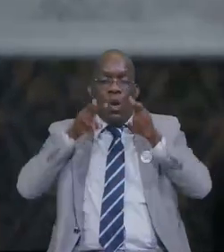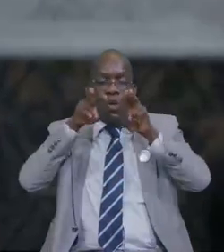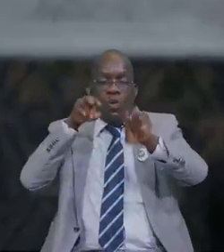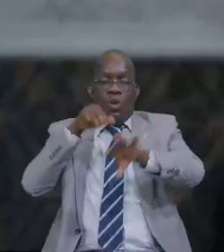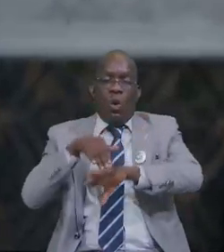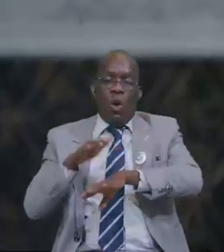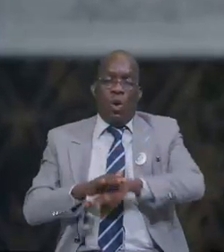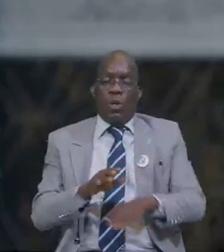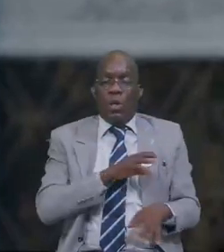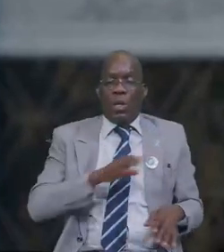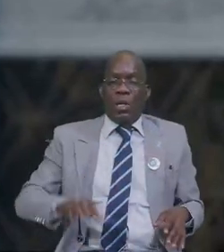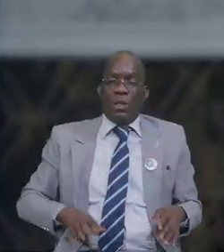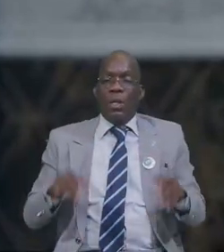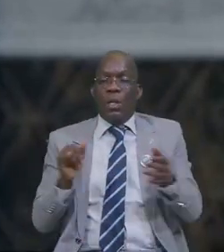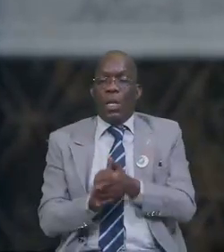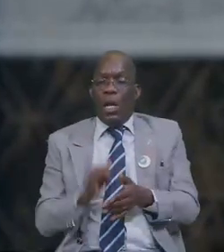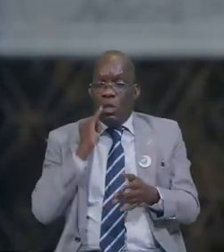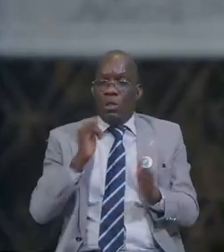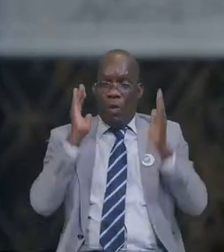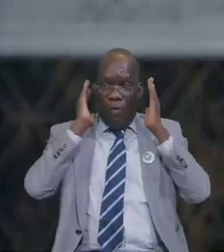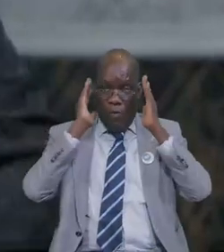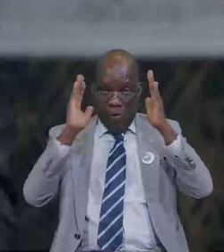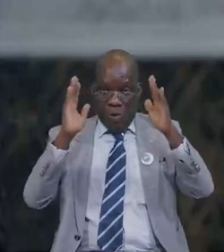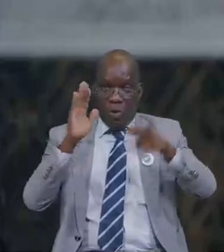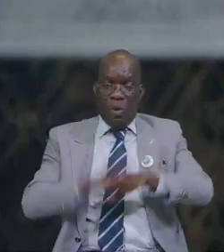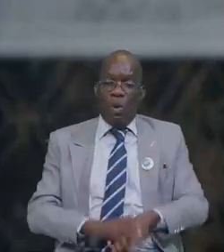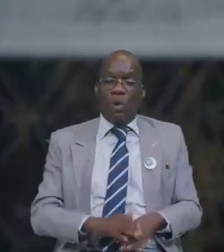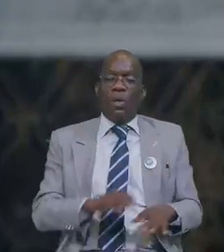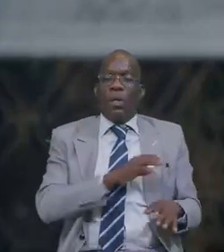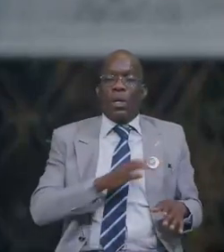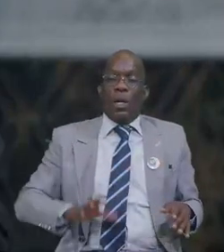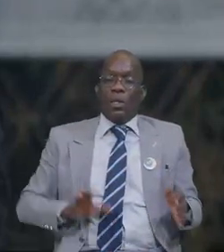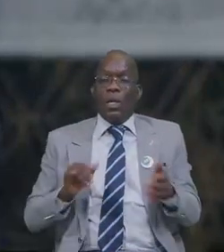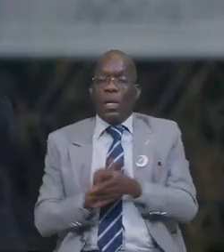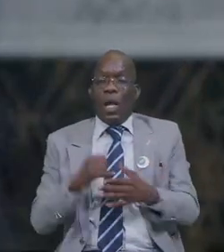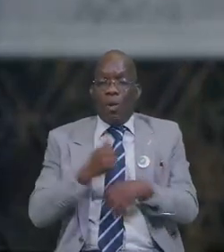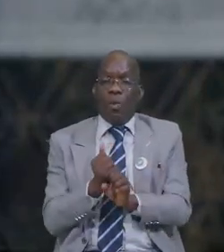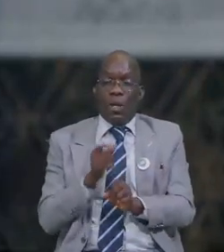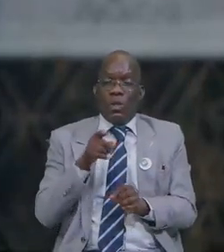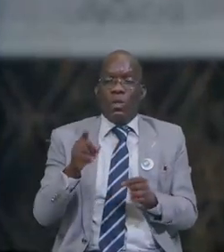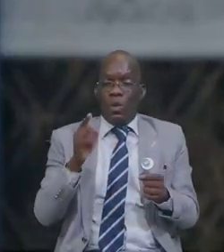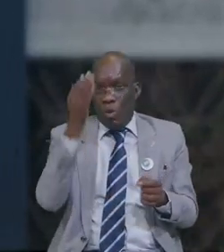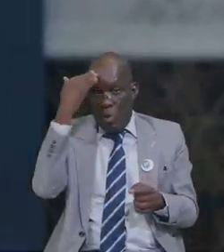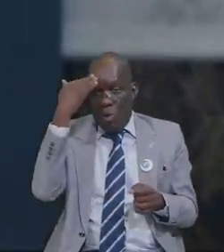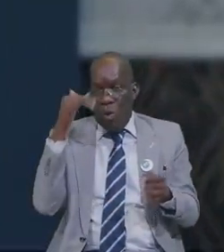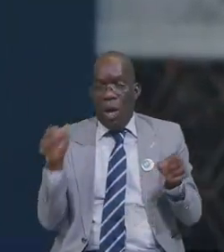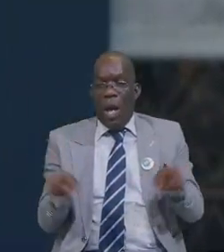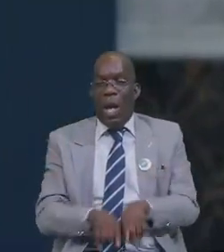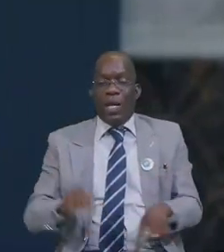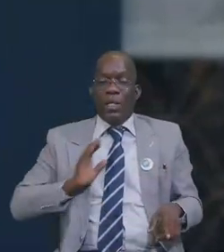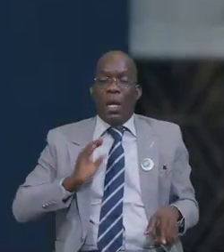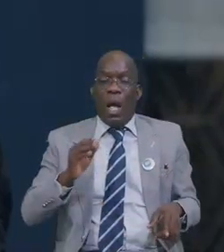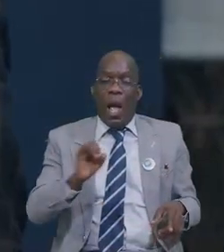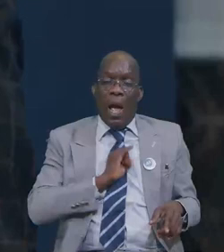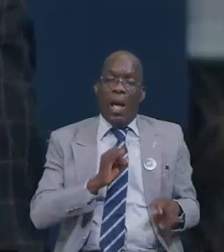est centrée sur Christ, qui est focalisée sur Christ, qui t'amène à savoir que comme